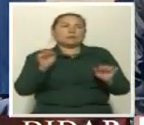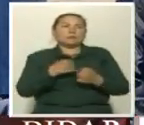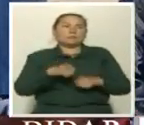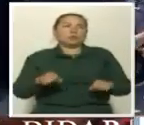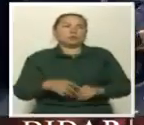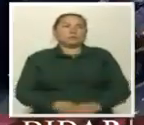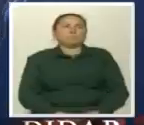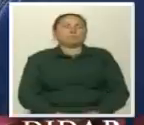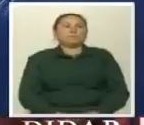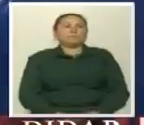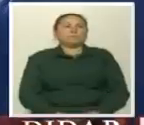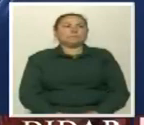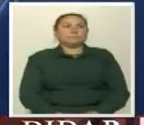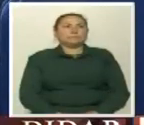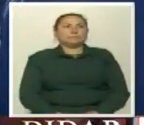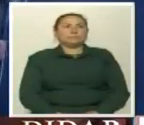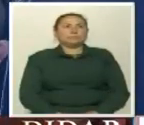невозможно.